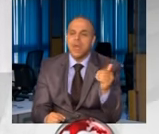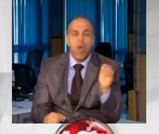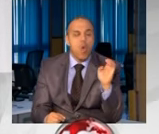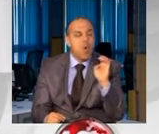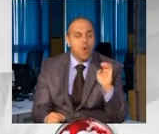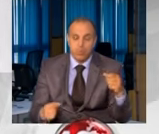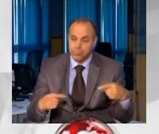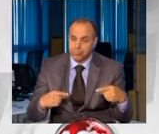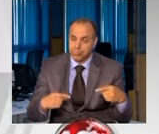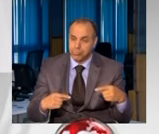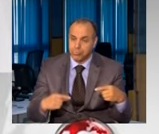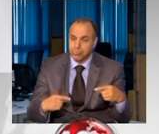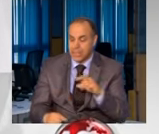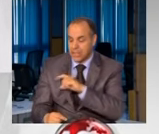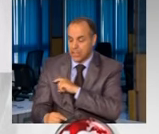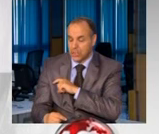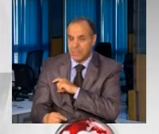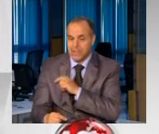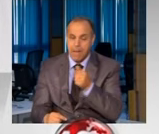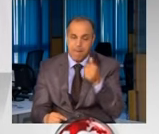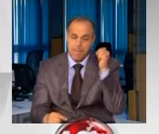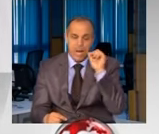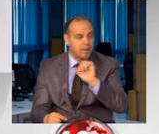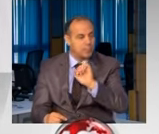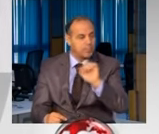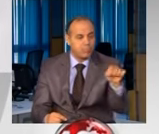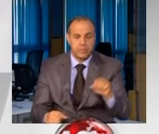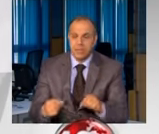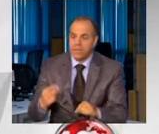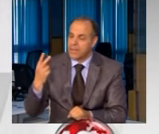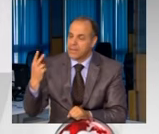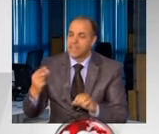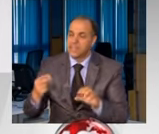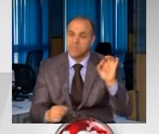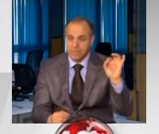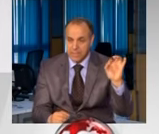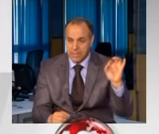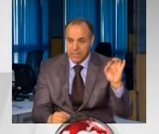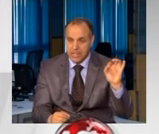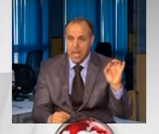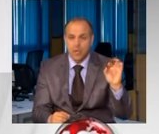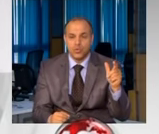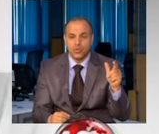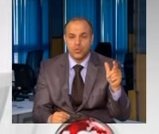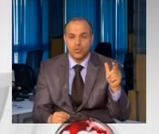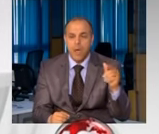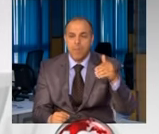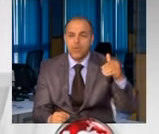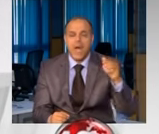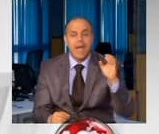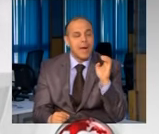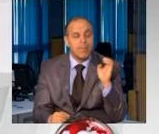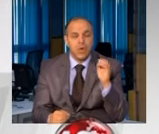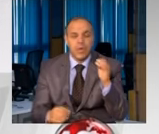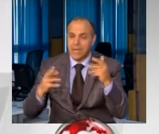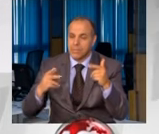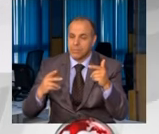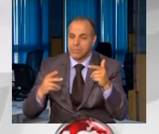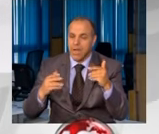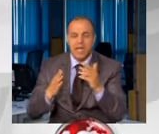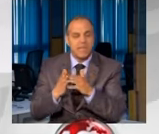الكونغولي. وكان النجم الساحلي تغلب أمس بثنائية نظيفة على ضيفه مونانا الجابوني لحساب